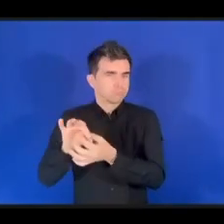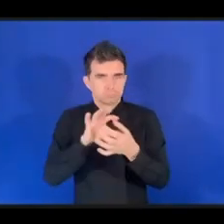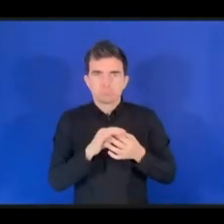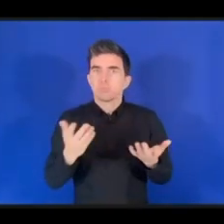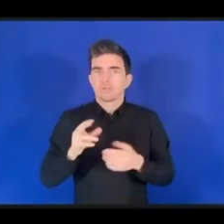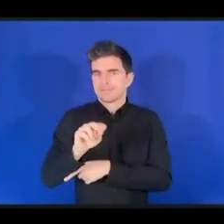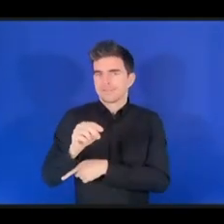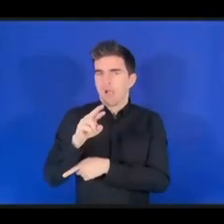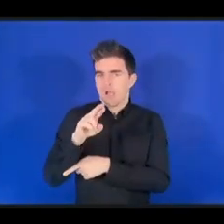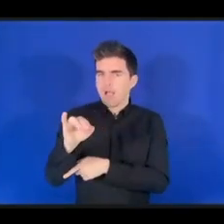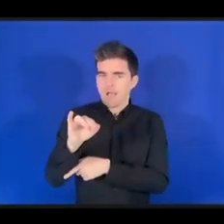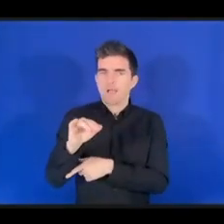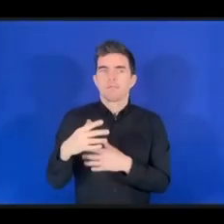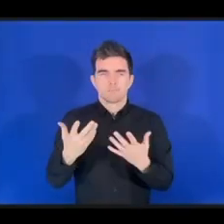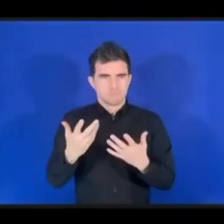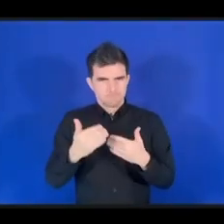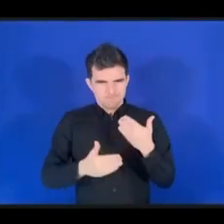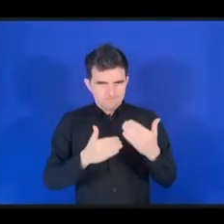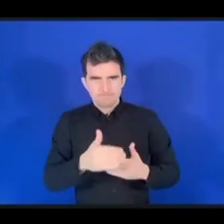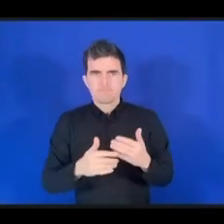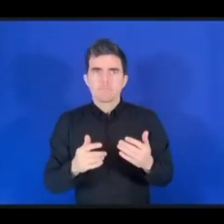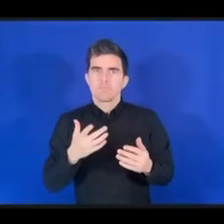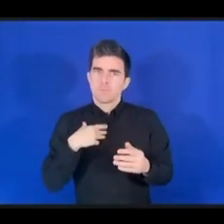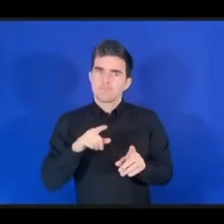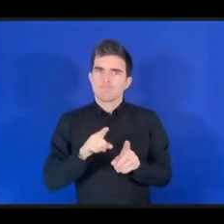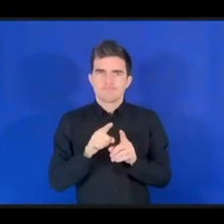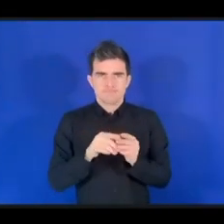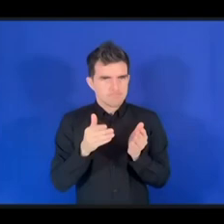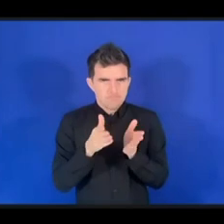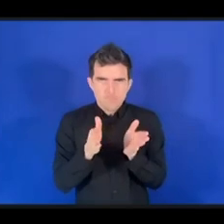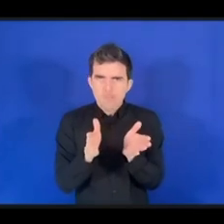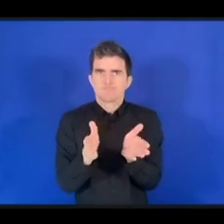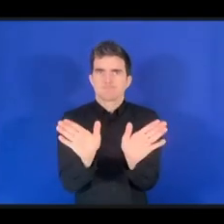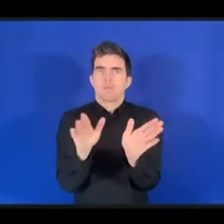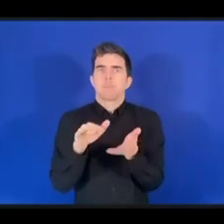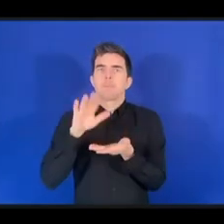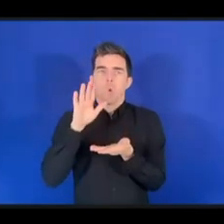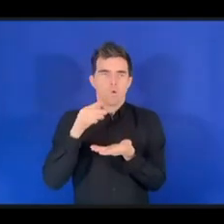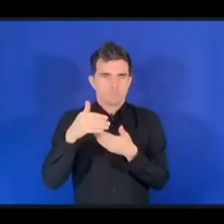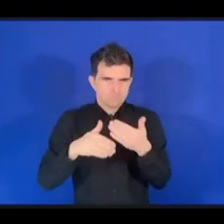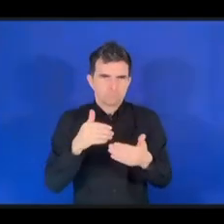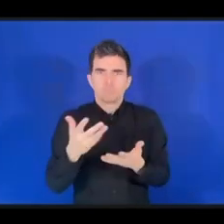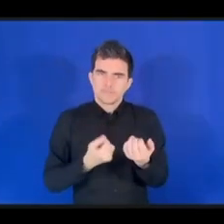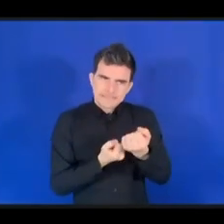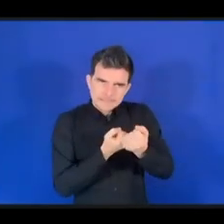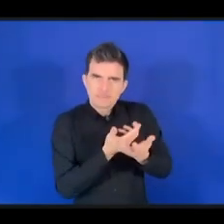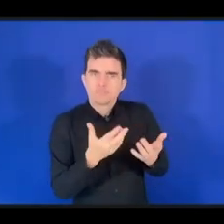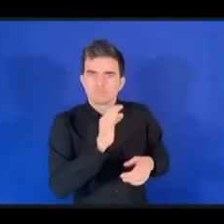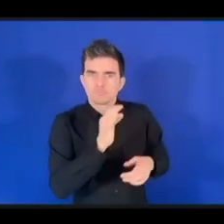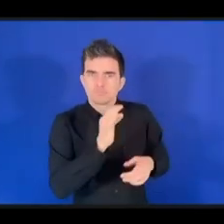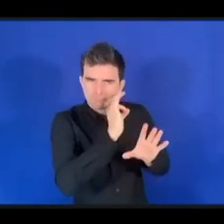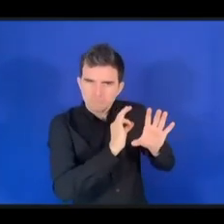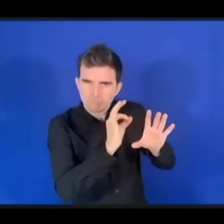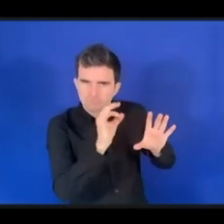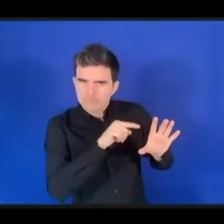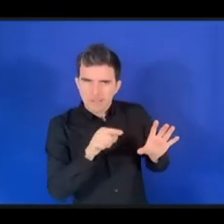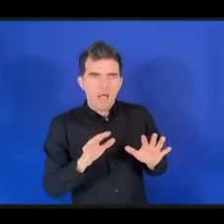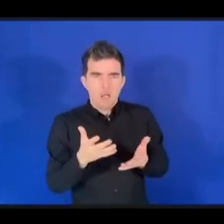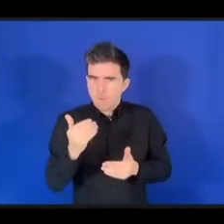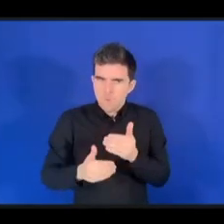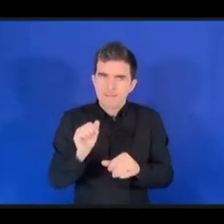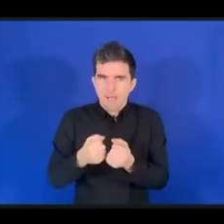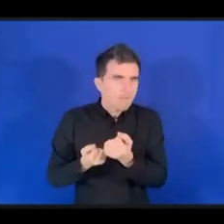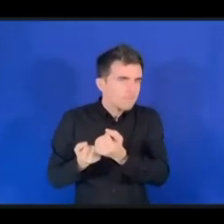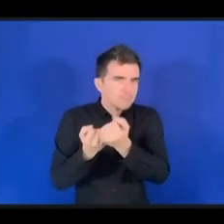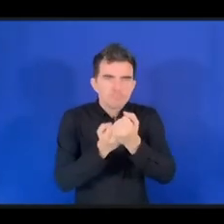pouvoir élargir l'ampleur et inclure les petits États pour relever le profil de cette discussion avec